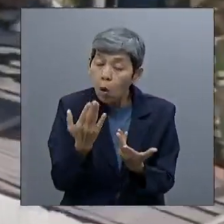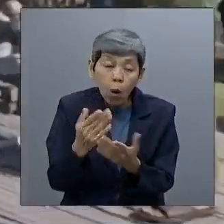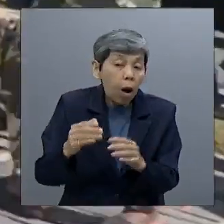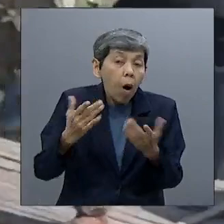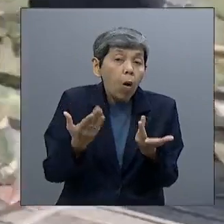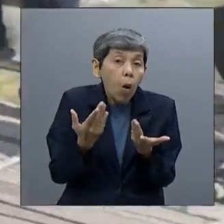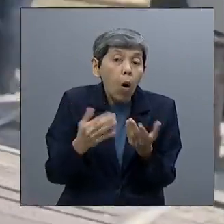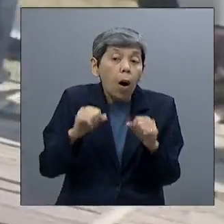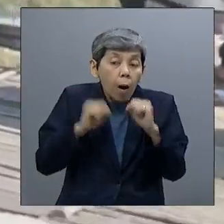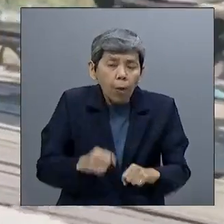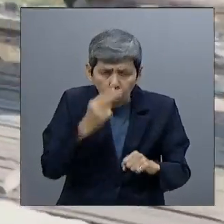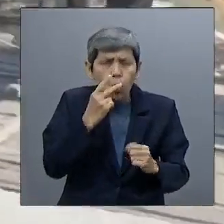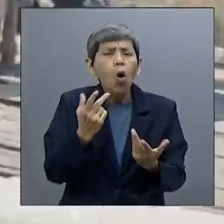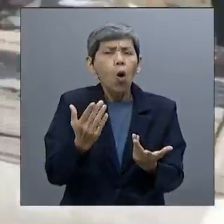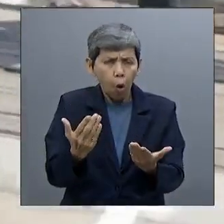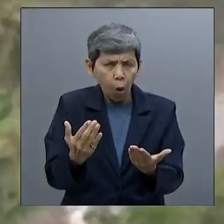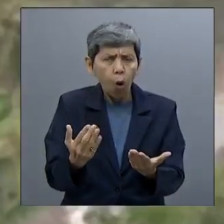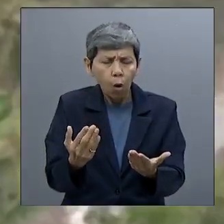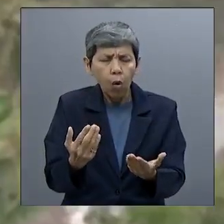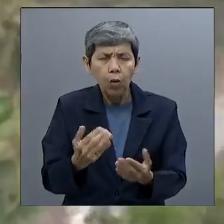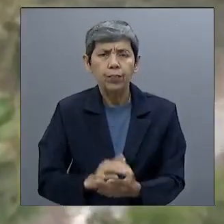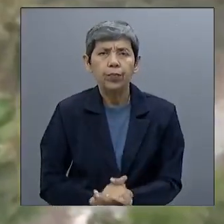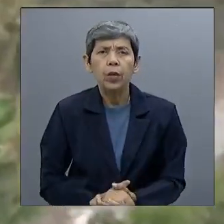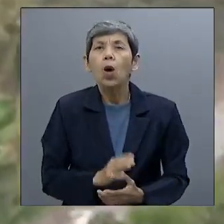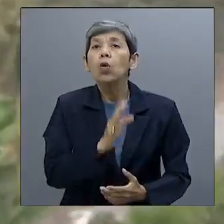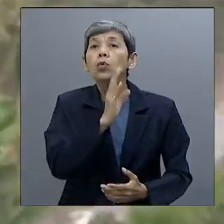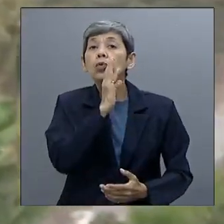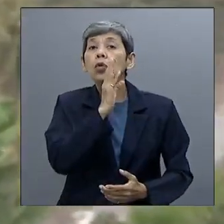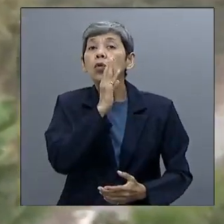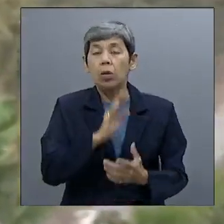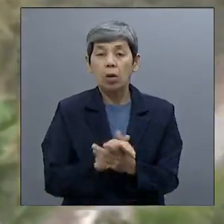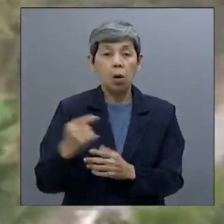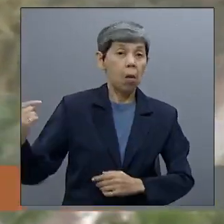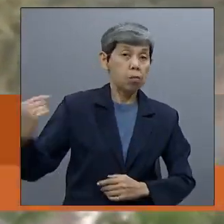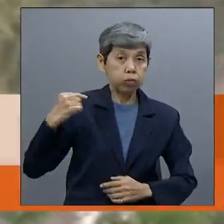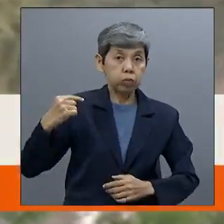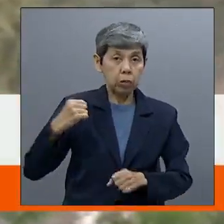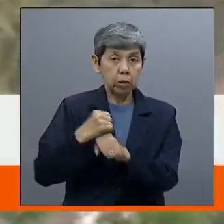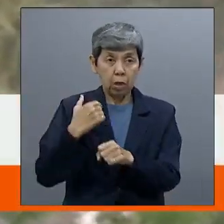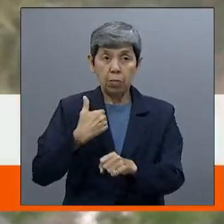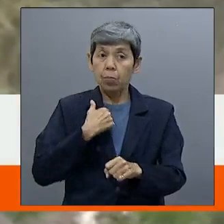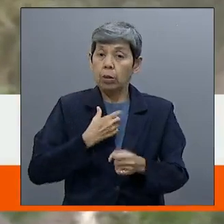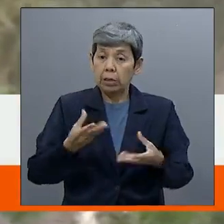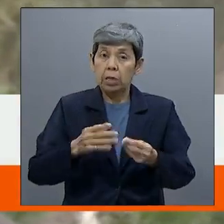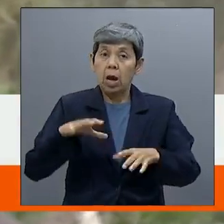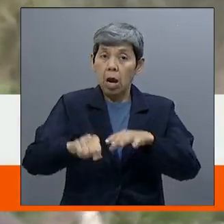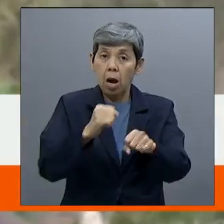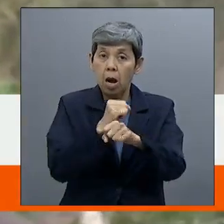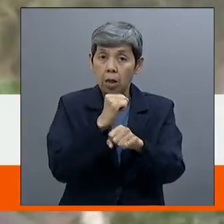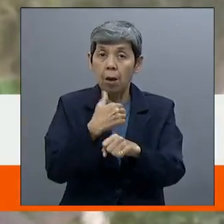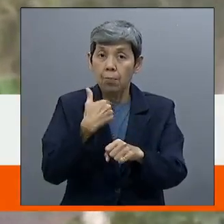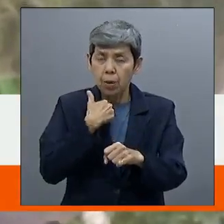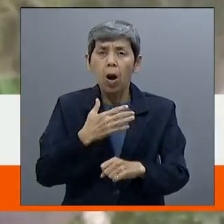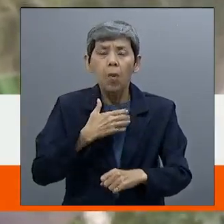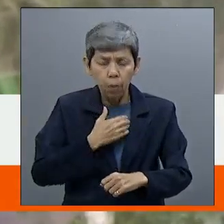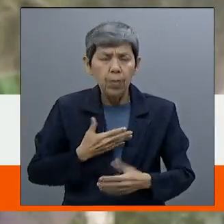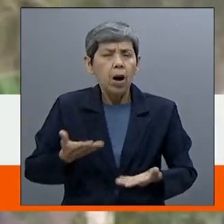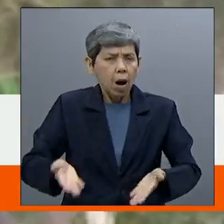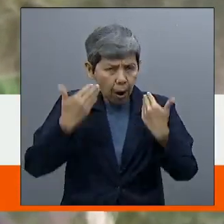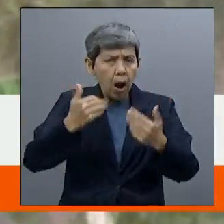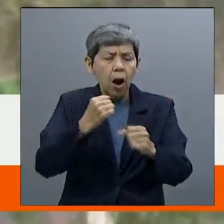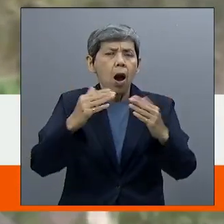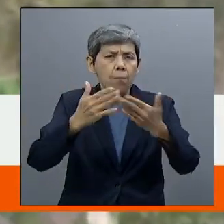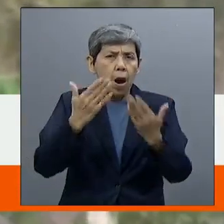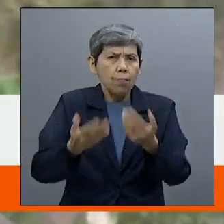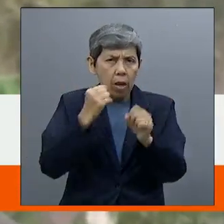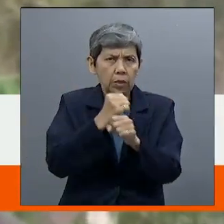ร้อมจะยอมรับค่ะ ถ้าศาลเขายืนว่าผมบุกรุกหรือว่าผมลุกเขตอุทยานเนี่ยผมก็พร้อมจะถอยให้แล้วก็รื้อออกมา